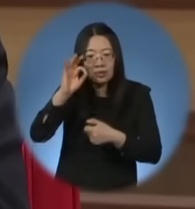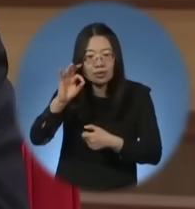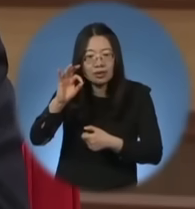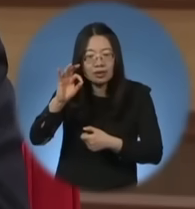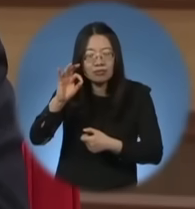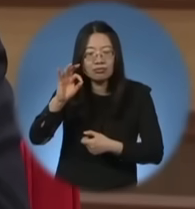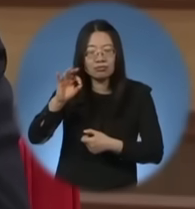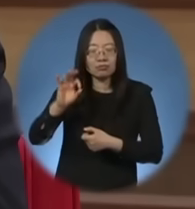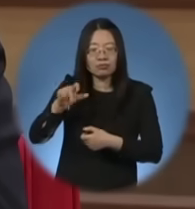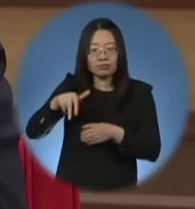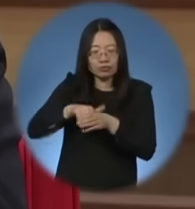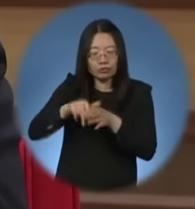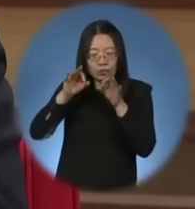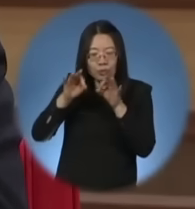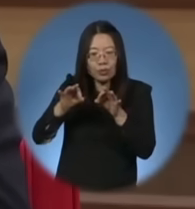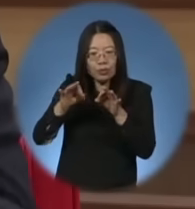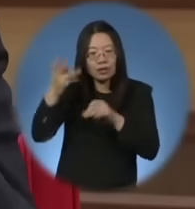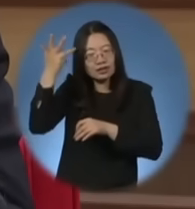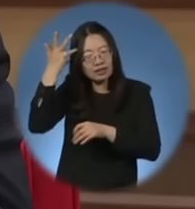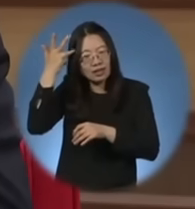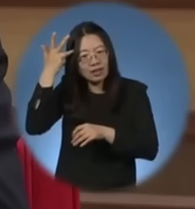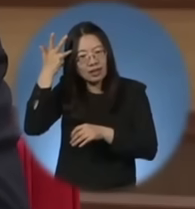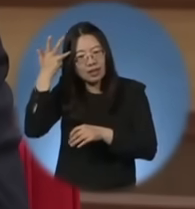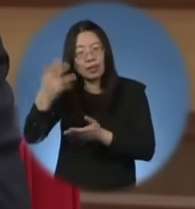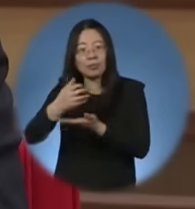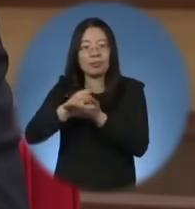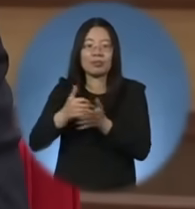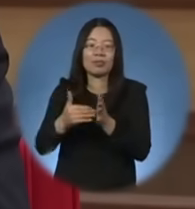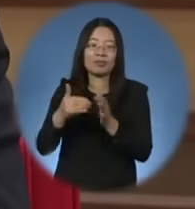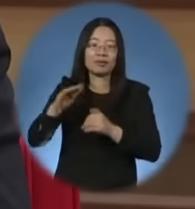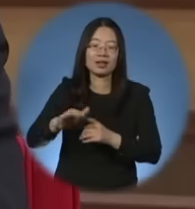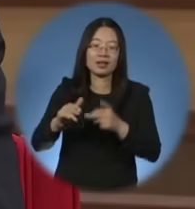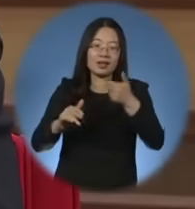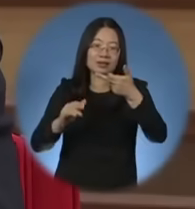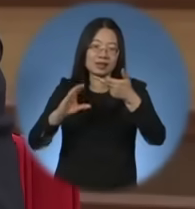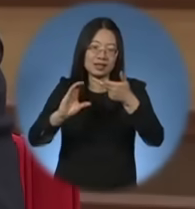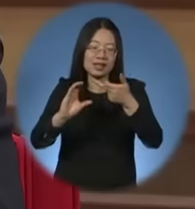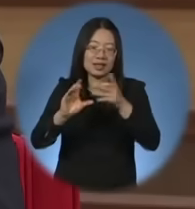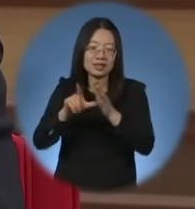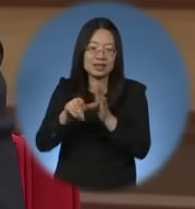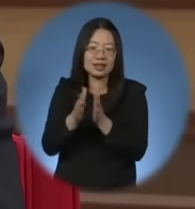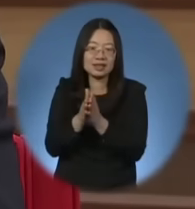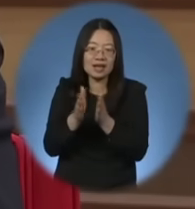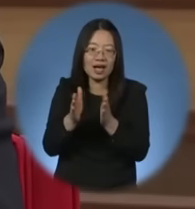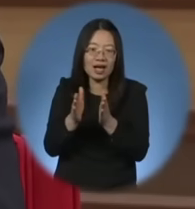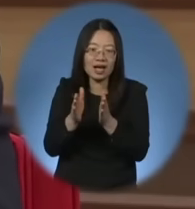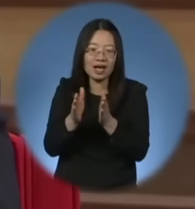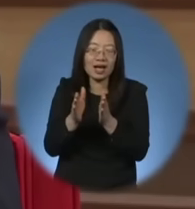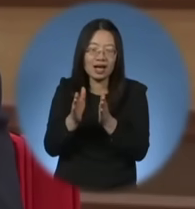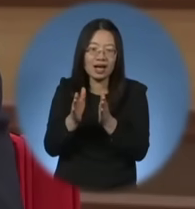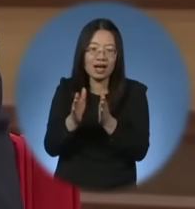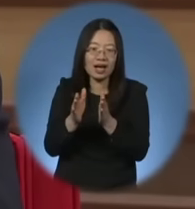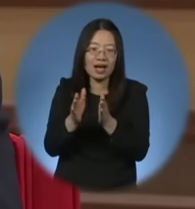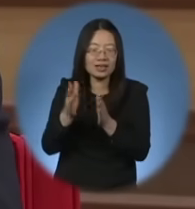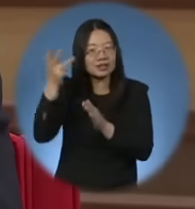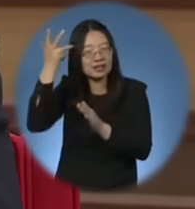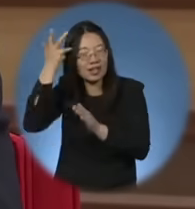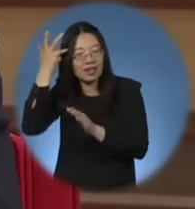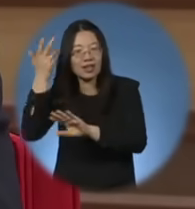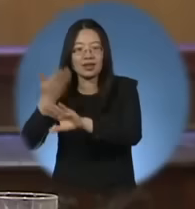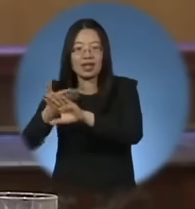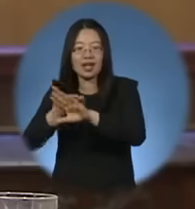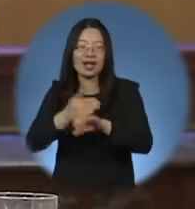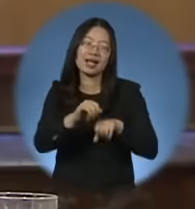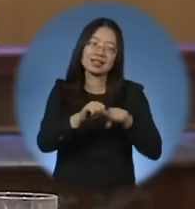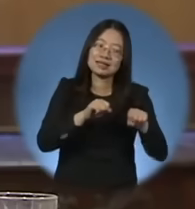16세기는 유교는 철학상 발달했는데 17세기 들어오면은 집행한 거예요 철학이